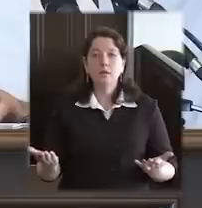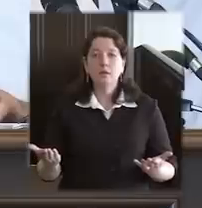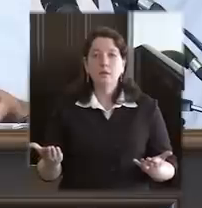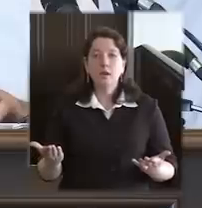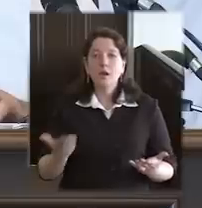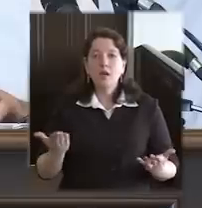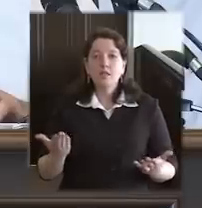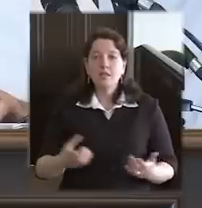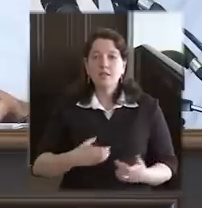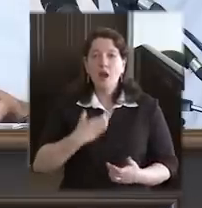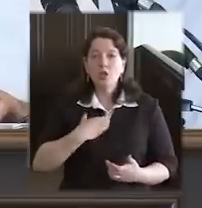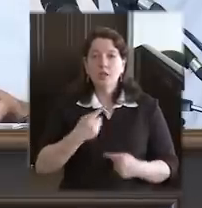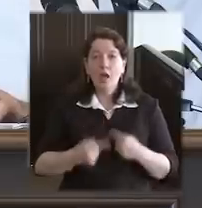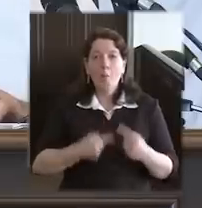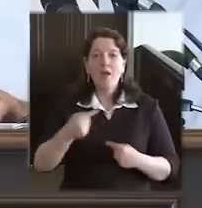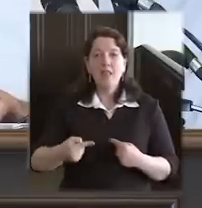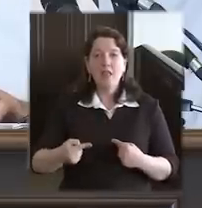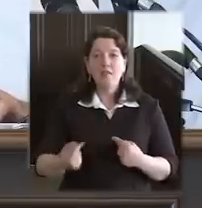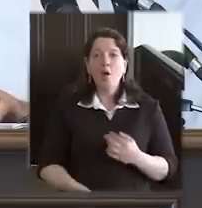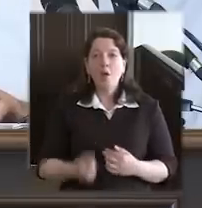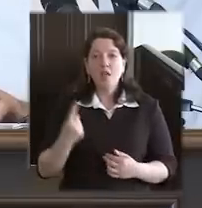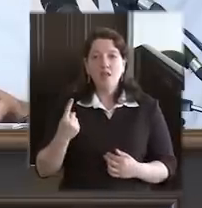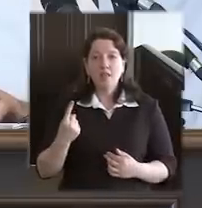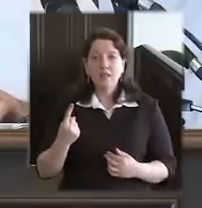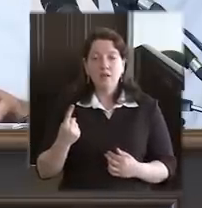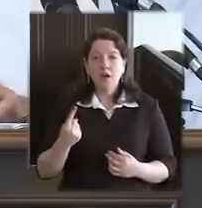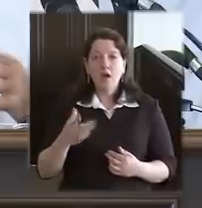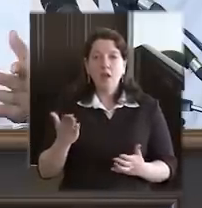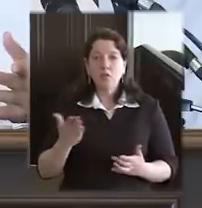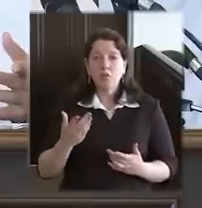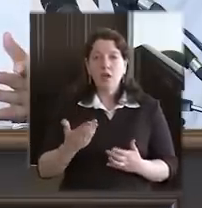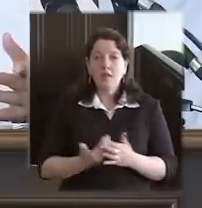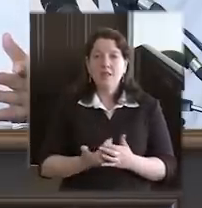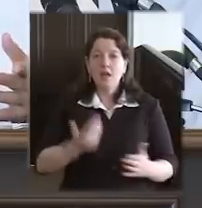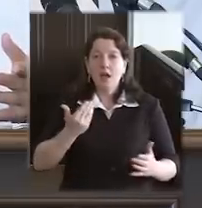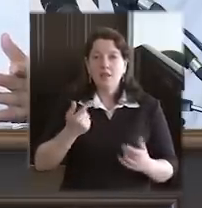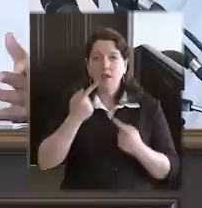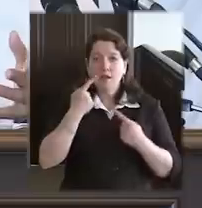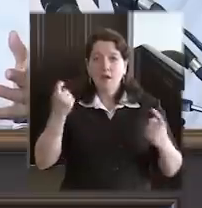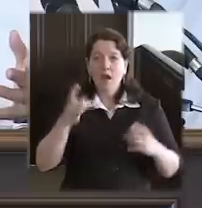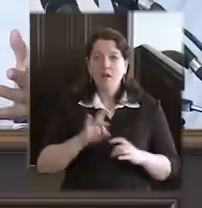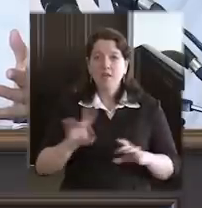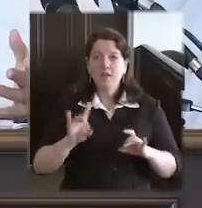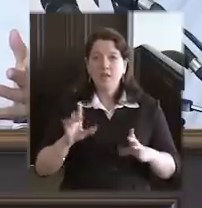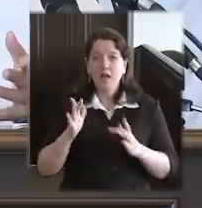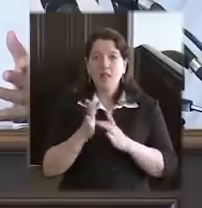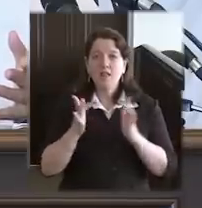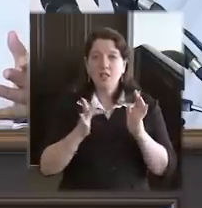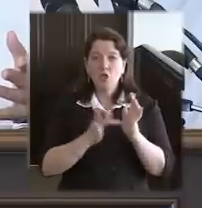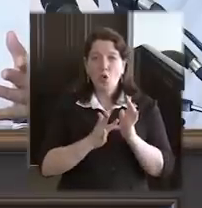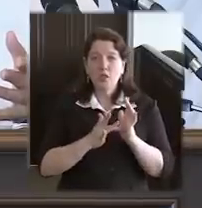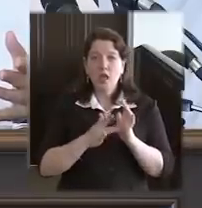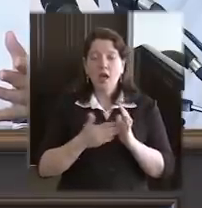какие были? Какие ужасные последствия, которые предсказал Христос? Вы знаете, что в 70-м